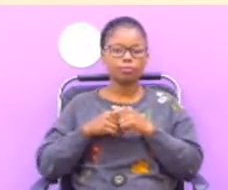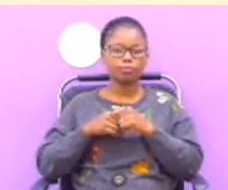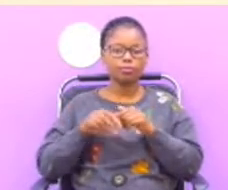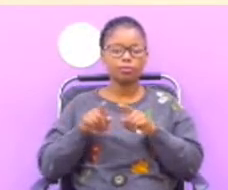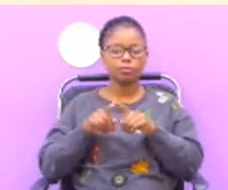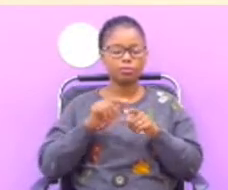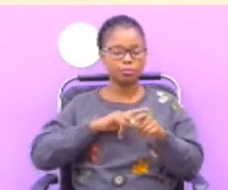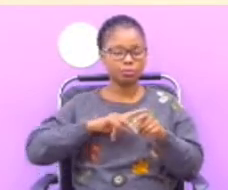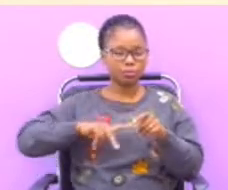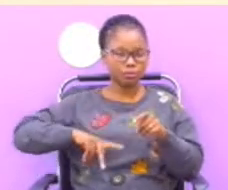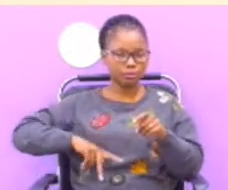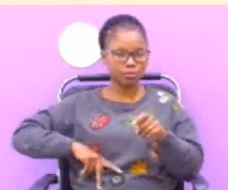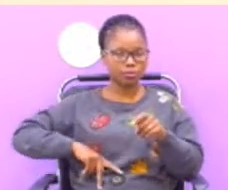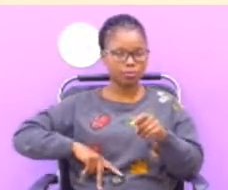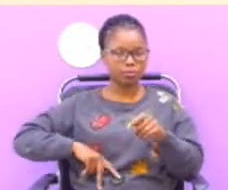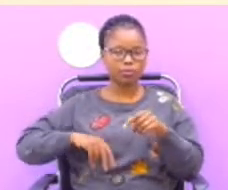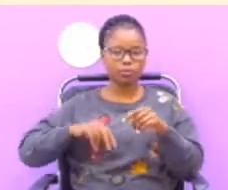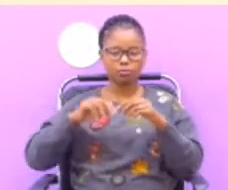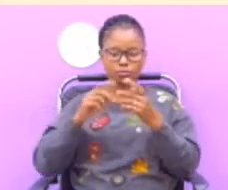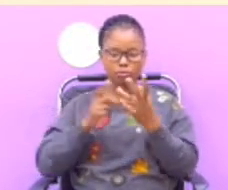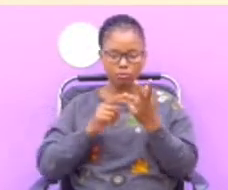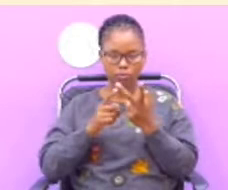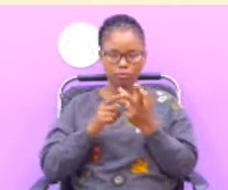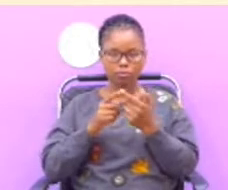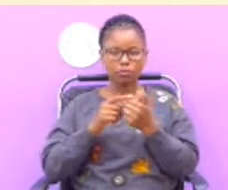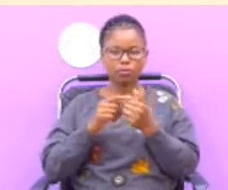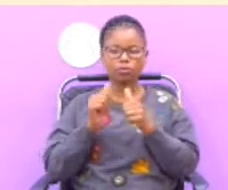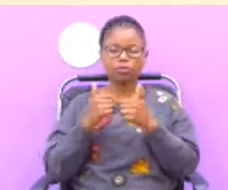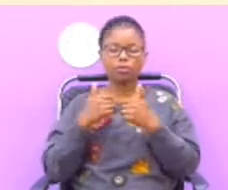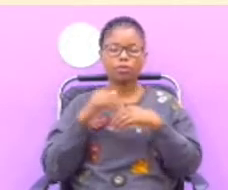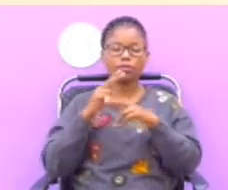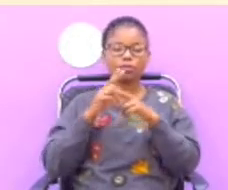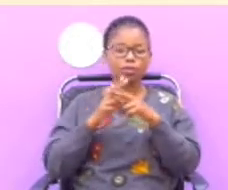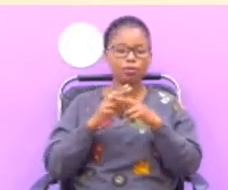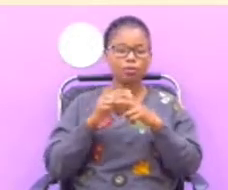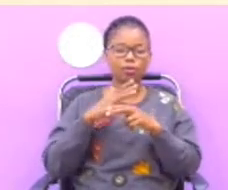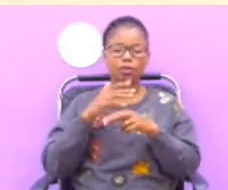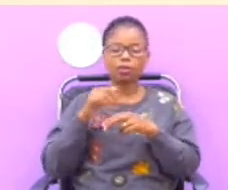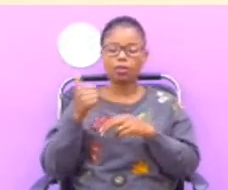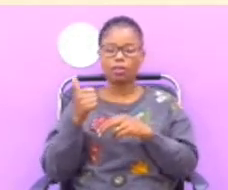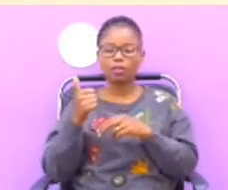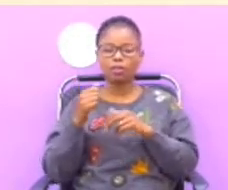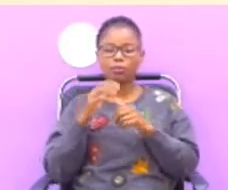Dhamaki wataruo mafururi maria meigweta, na mafururi maria matareigweta.